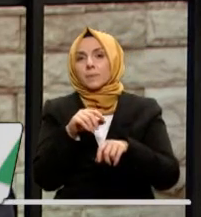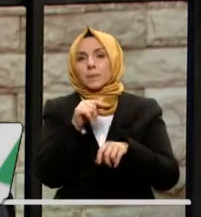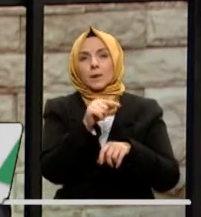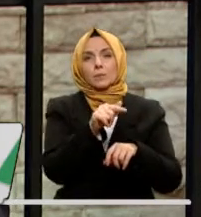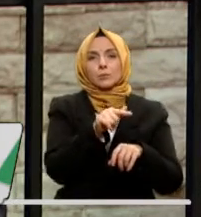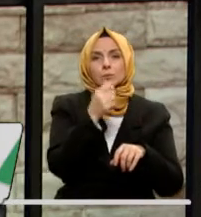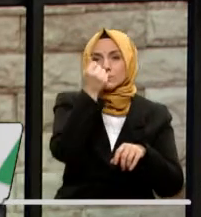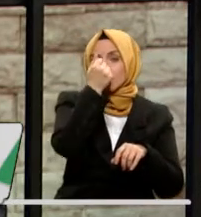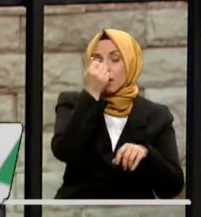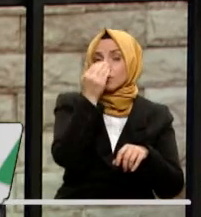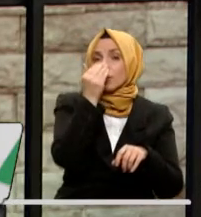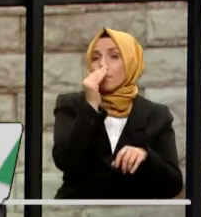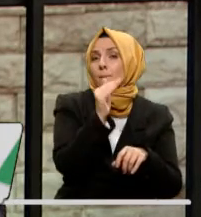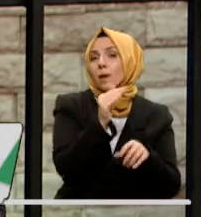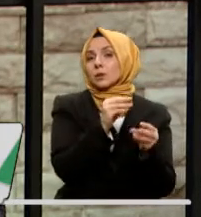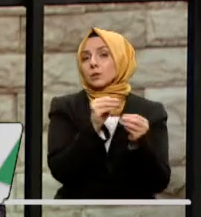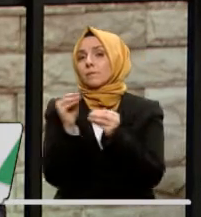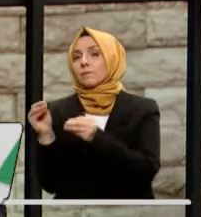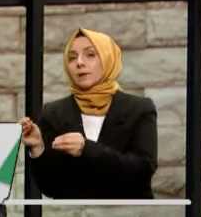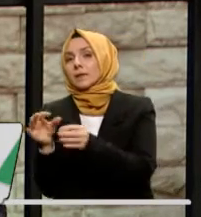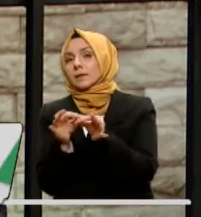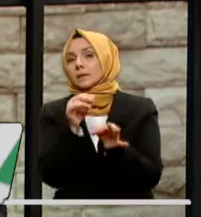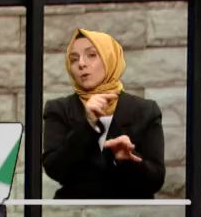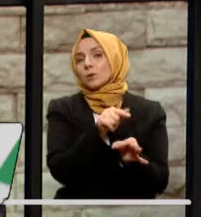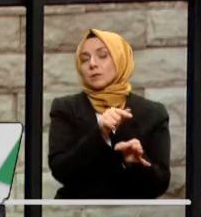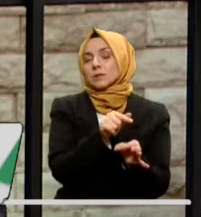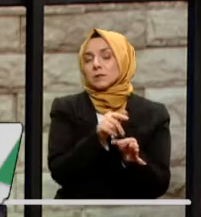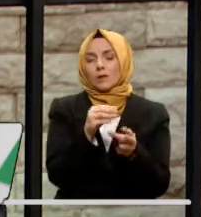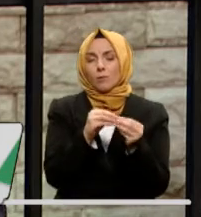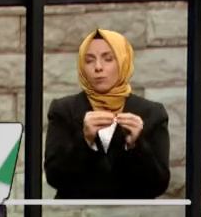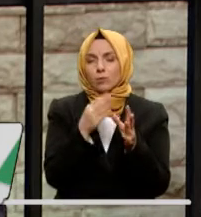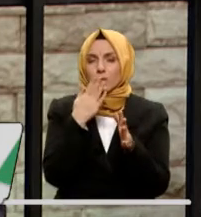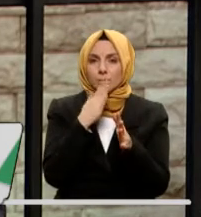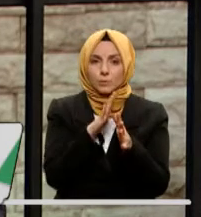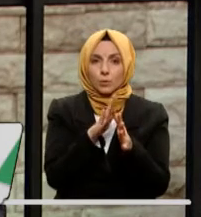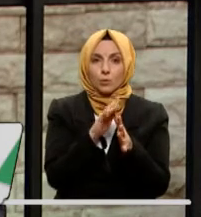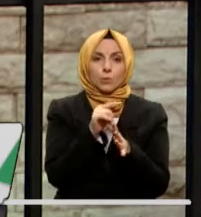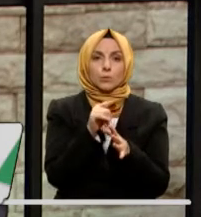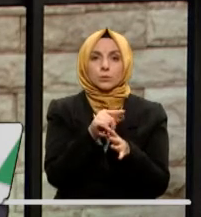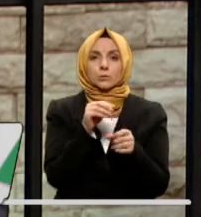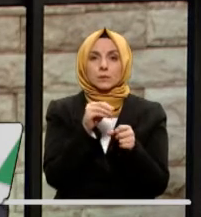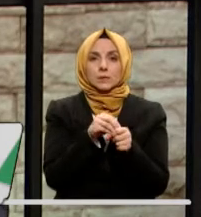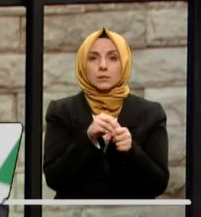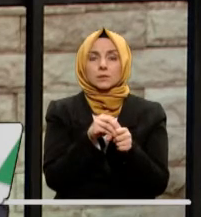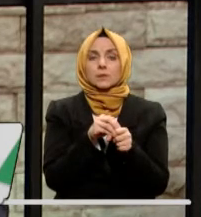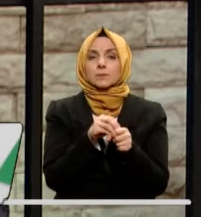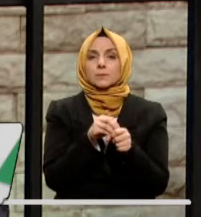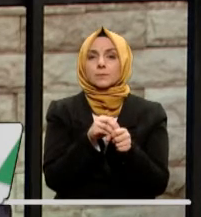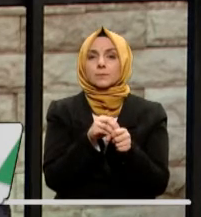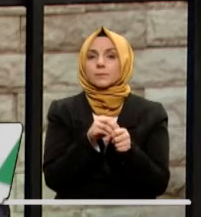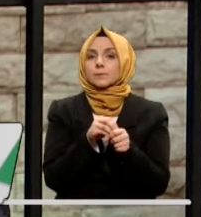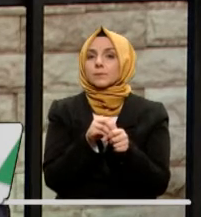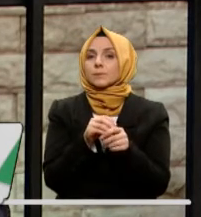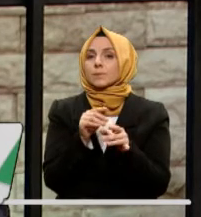setler tek kullanımlıktır hemen yatağın başında açılır ve bir daha kullanılması mümkün değildir bundan